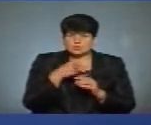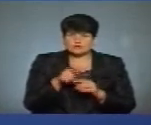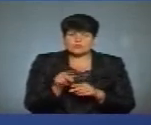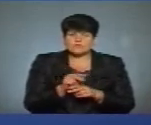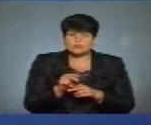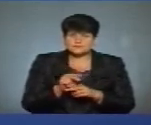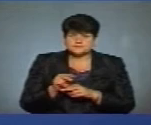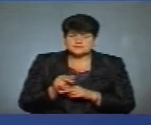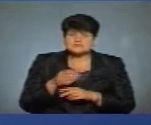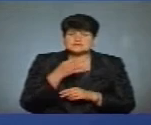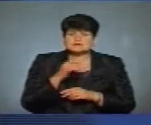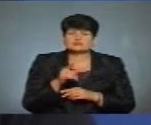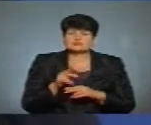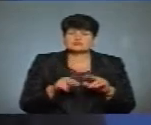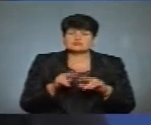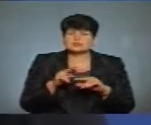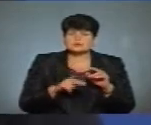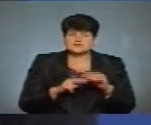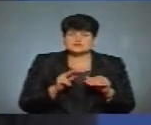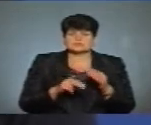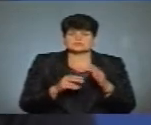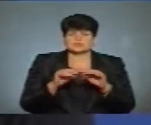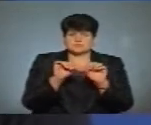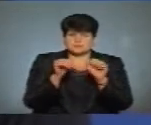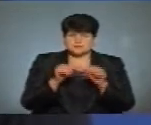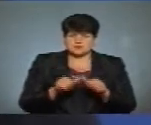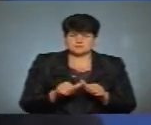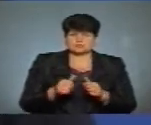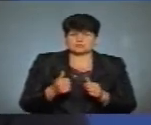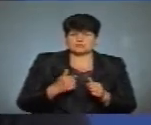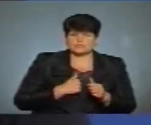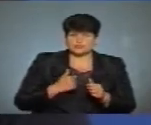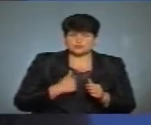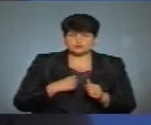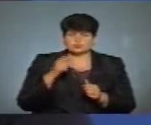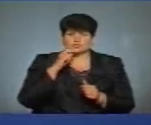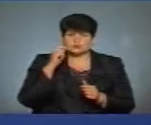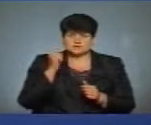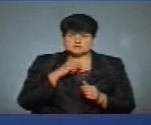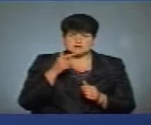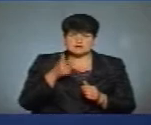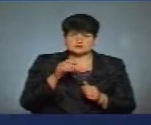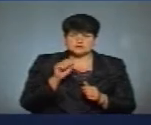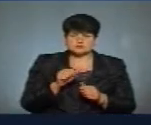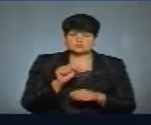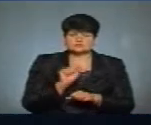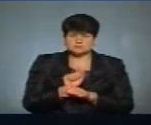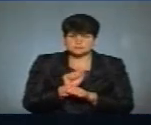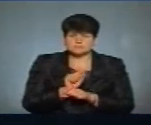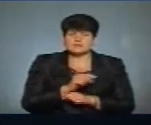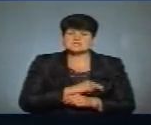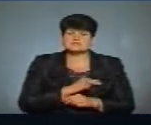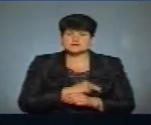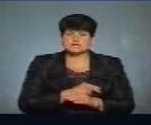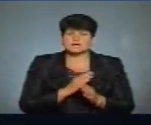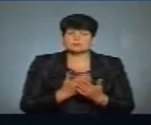Він розповів, чому будівництво меморіалу воїнам Української Галицької армії в Чорткові припинили. І працівники музею,